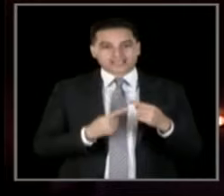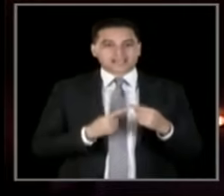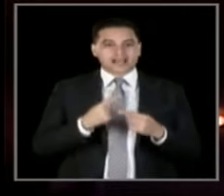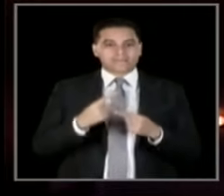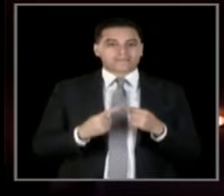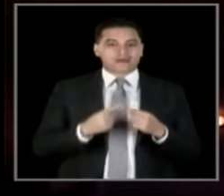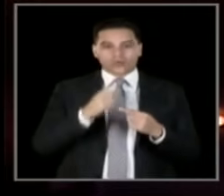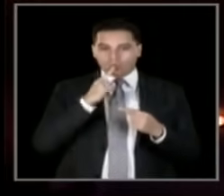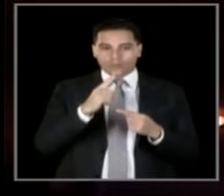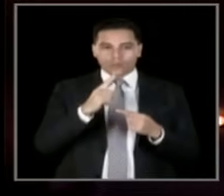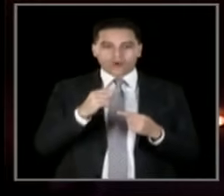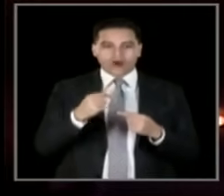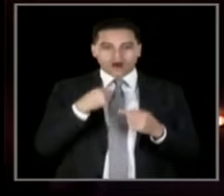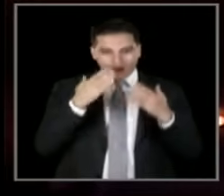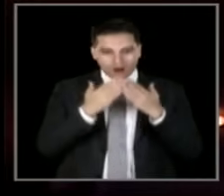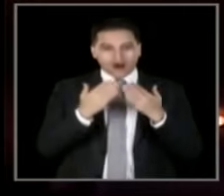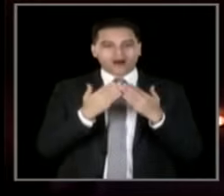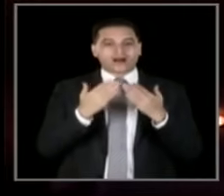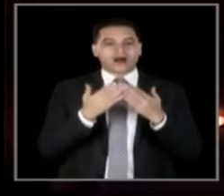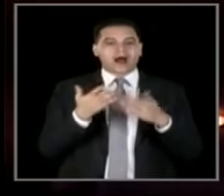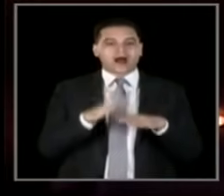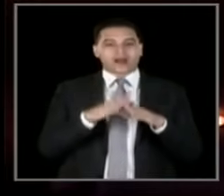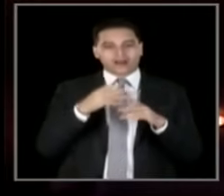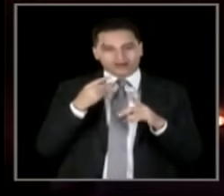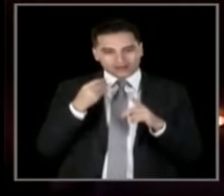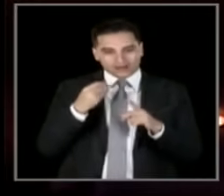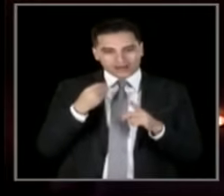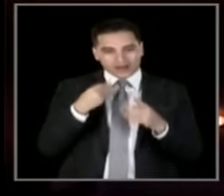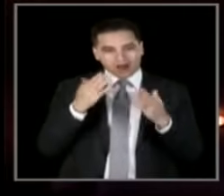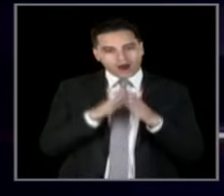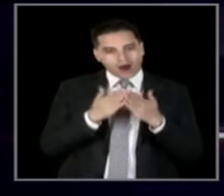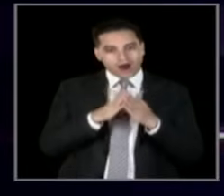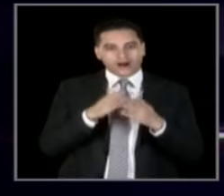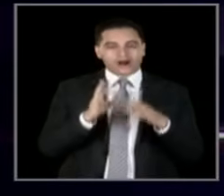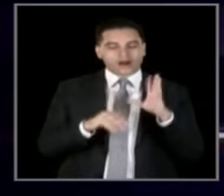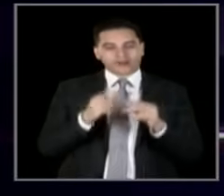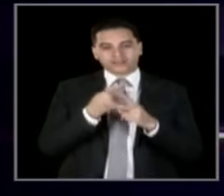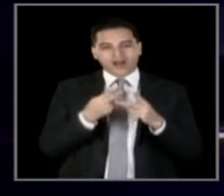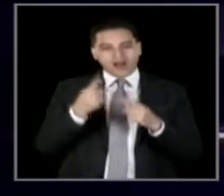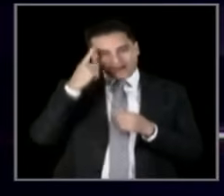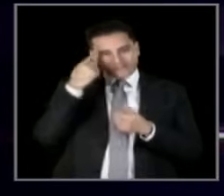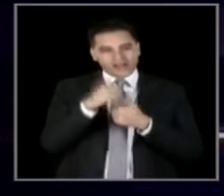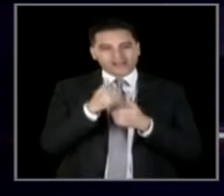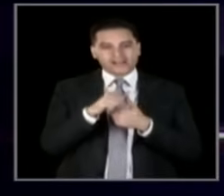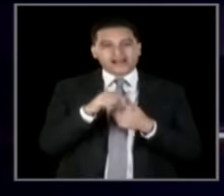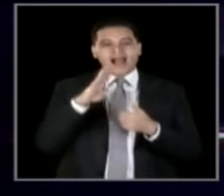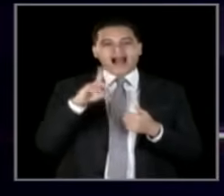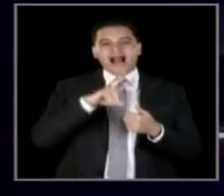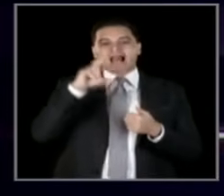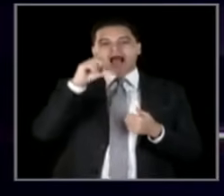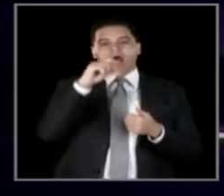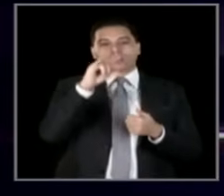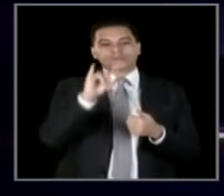يعني ممكن كنت اقرا، بس كنت بقى في المجال اللي انا بهواه، اللي هو يعني الروايات اكتر. يعني فكرتيني بكلاوديا عاطف، بس كلاوديا